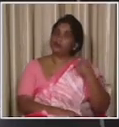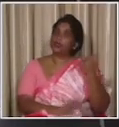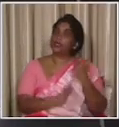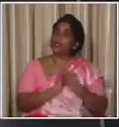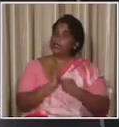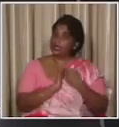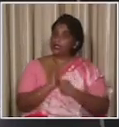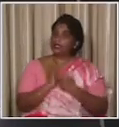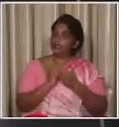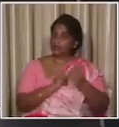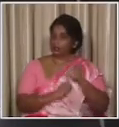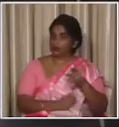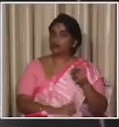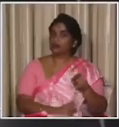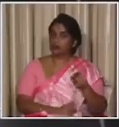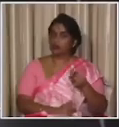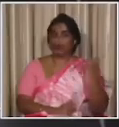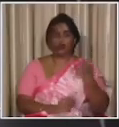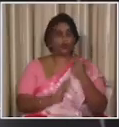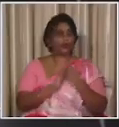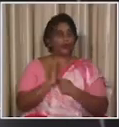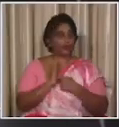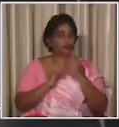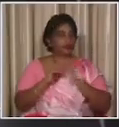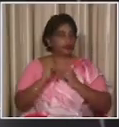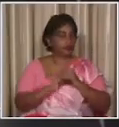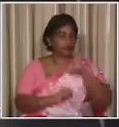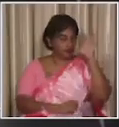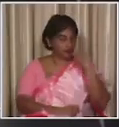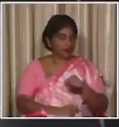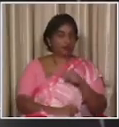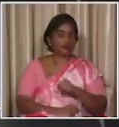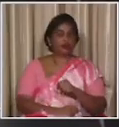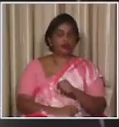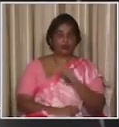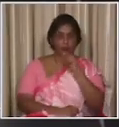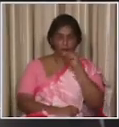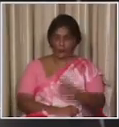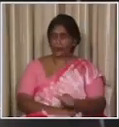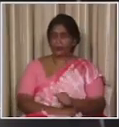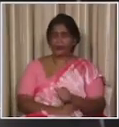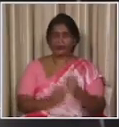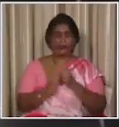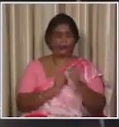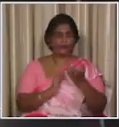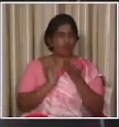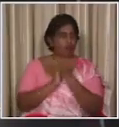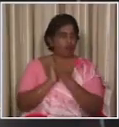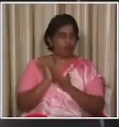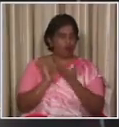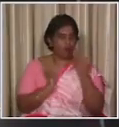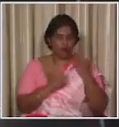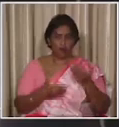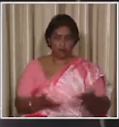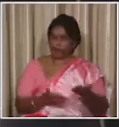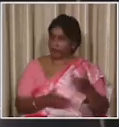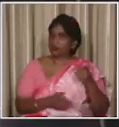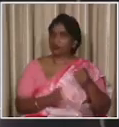නව නීතිමාලාවක් ගෙනහැලා තියෙනවා. මේ නව නීතිමාලාව ගේන්න රෙද්දක් ඇඳන් කටයුතු කරන්න පුළුවන්ද